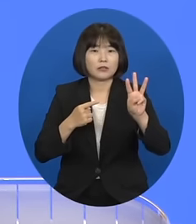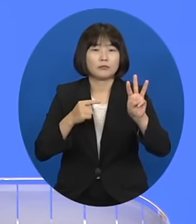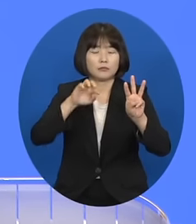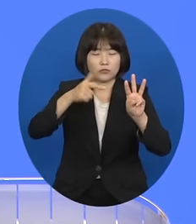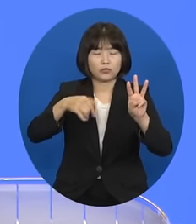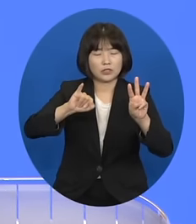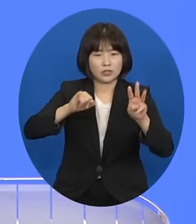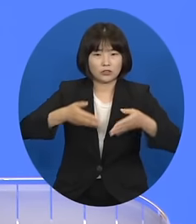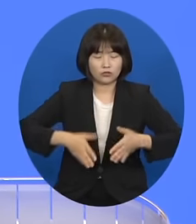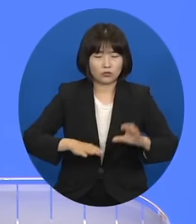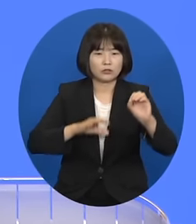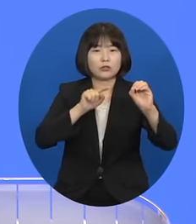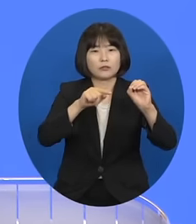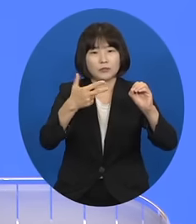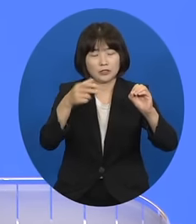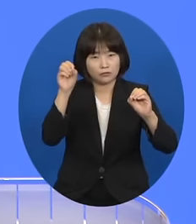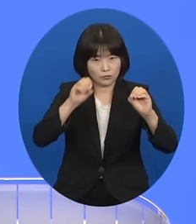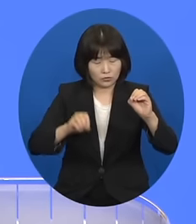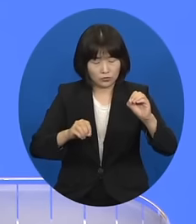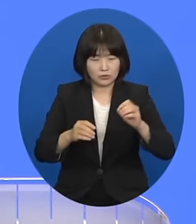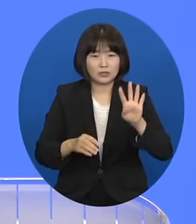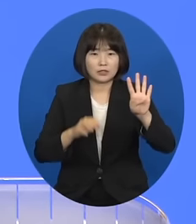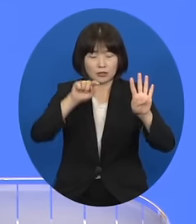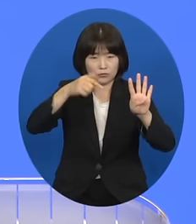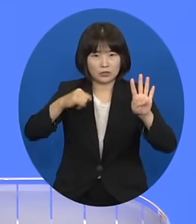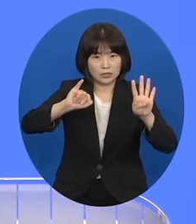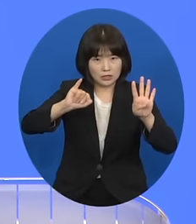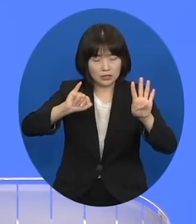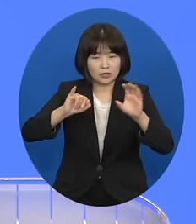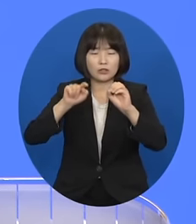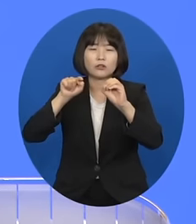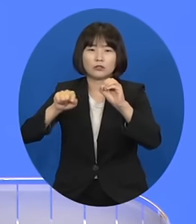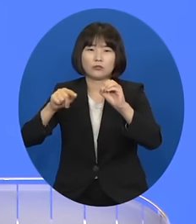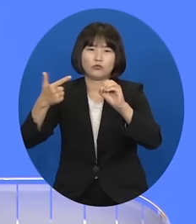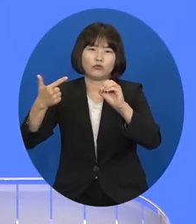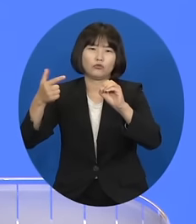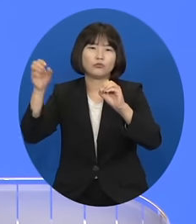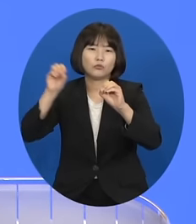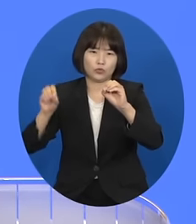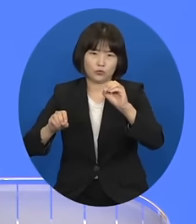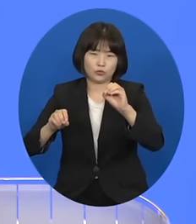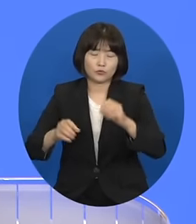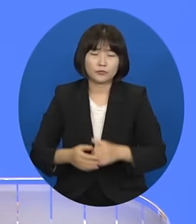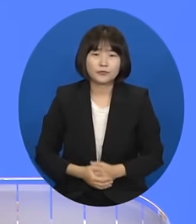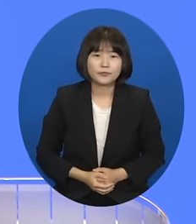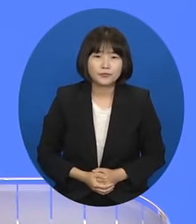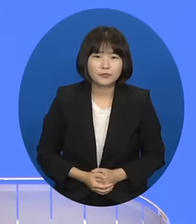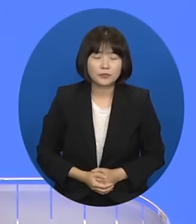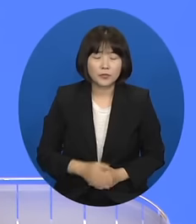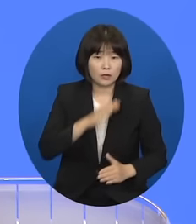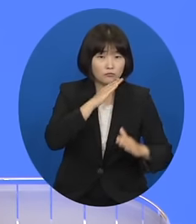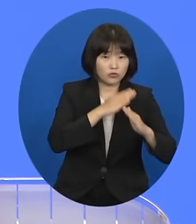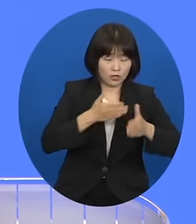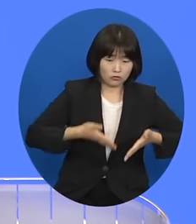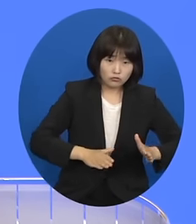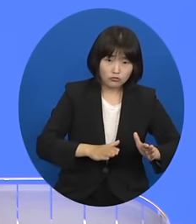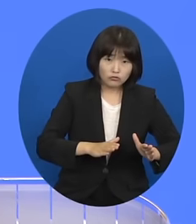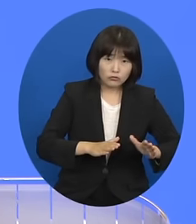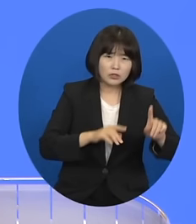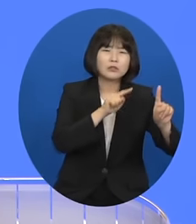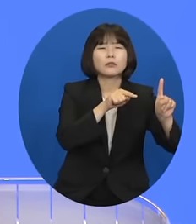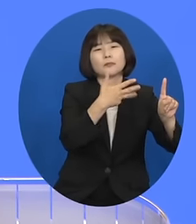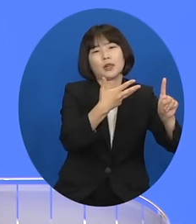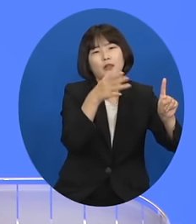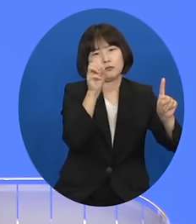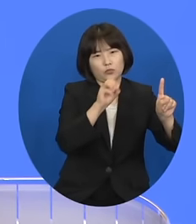출산율이 0.7, 4, 4분기 평균 출산율이 0.6입니다. 여러분, 북한 출산율 아십니까?